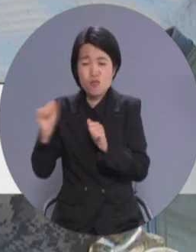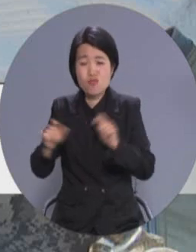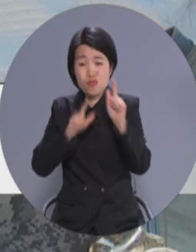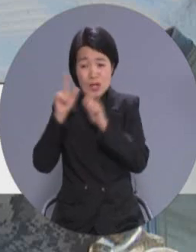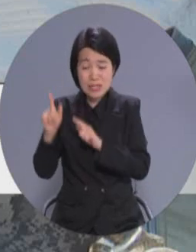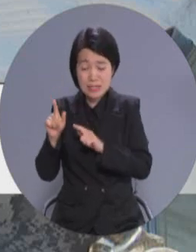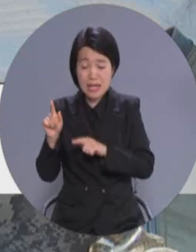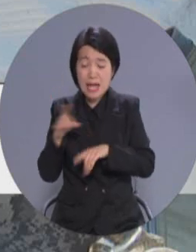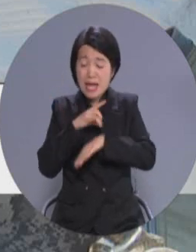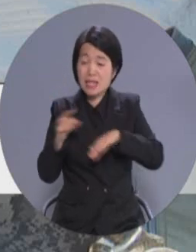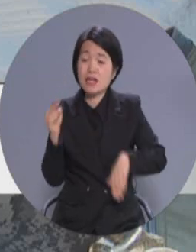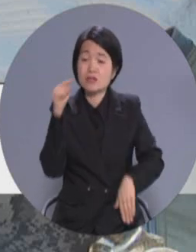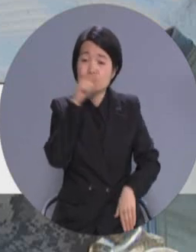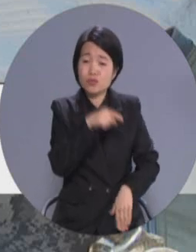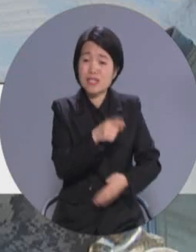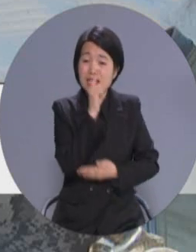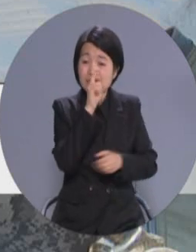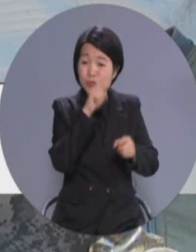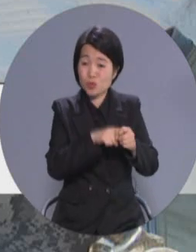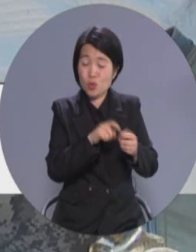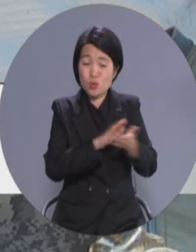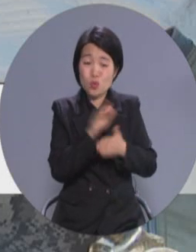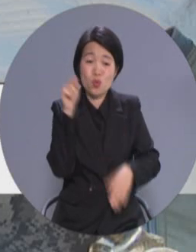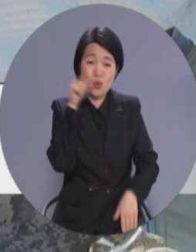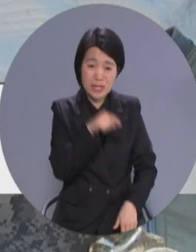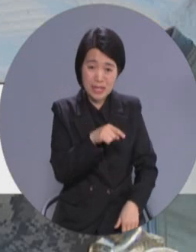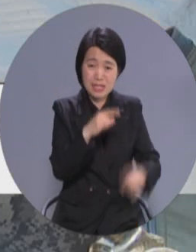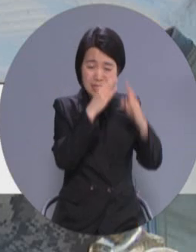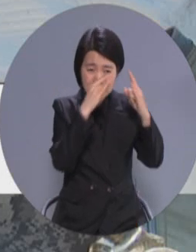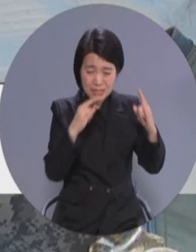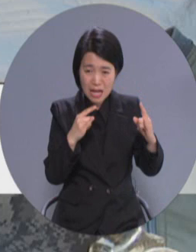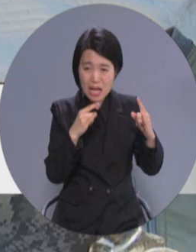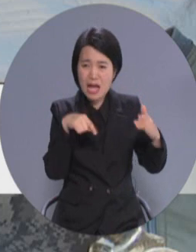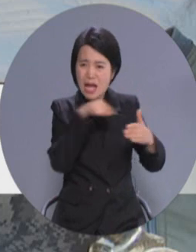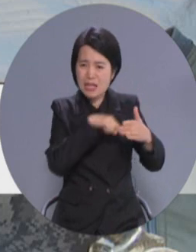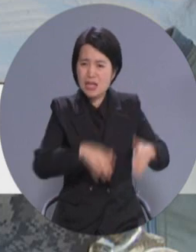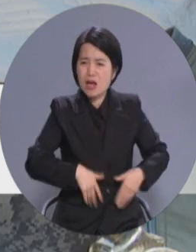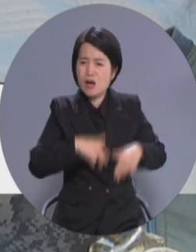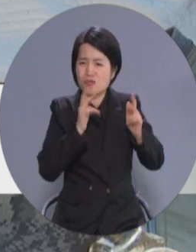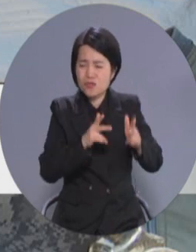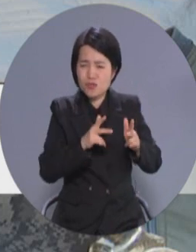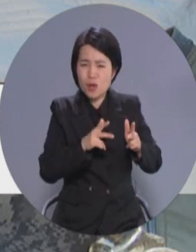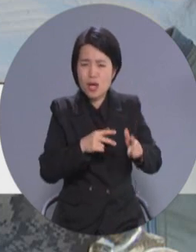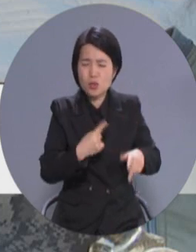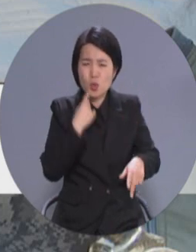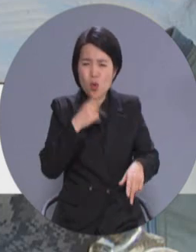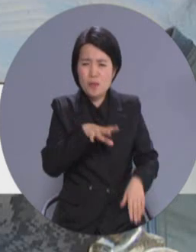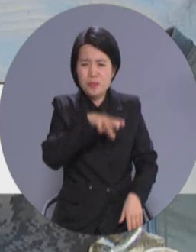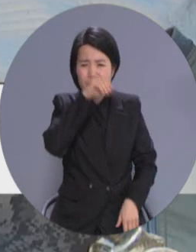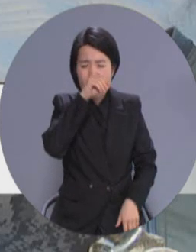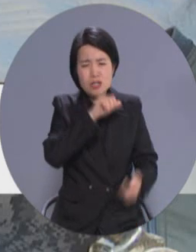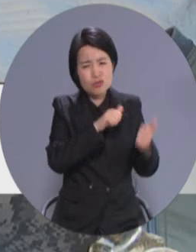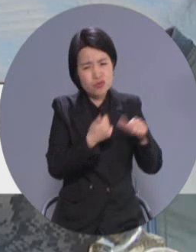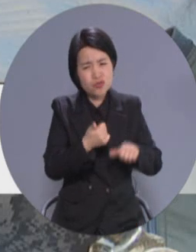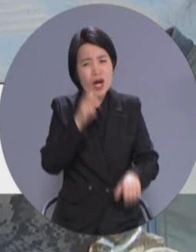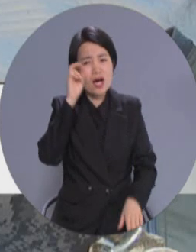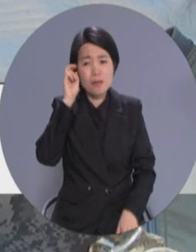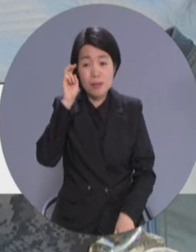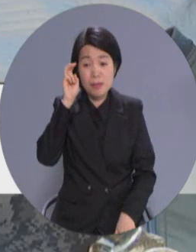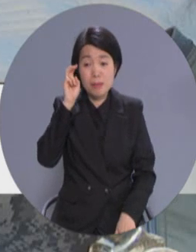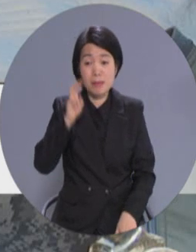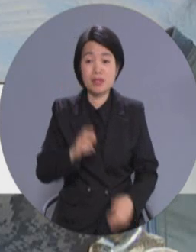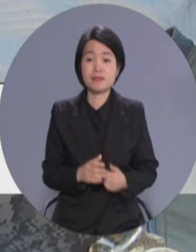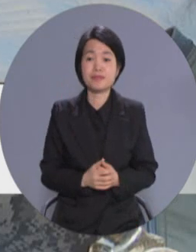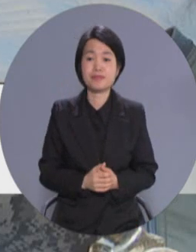낚시객들로 텐트 문이 모두 닫힌 상태에서 난방기구를 사용하다가 일산화탄소에 중독돼 숨진 것으로